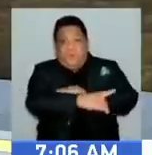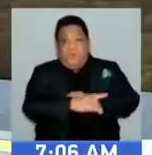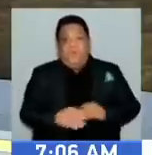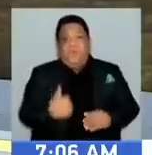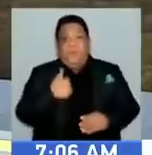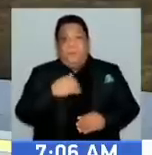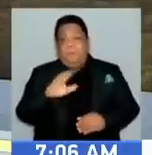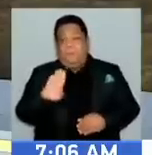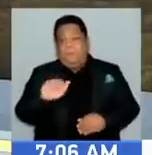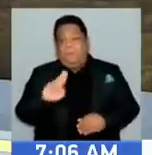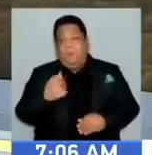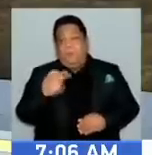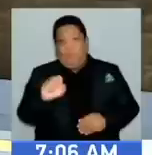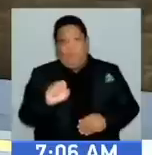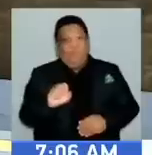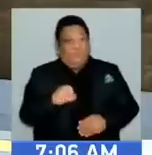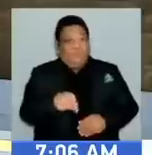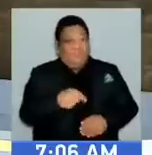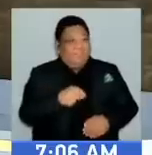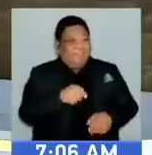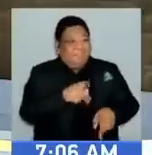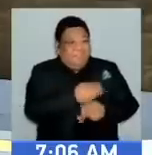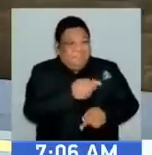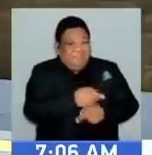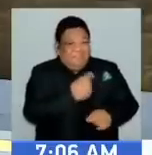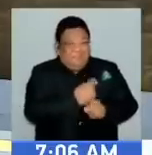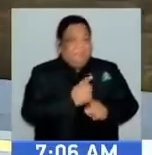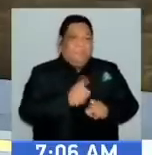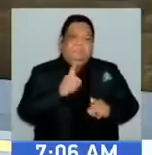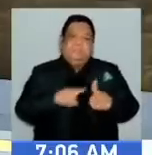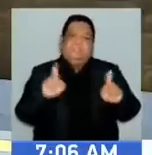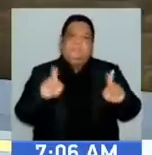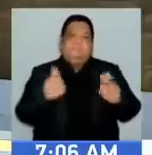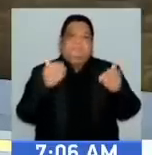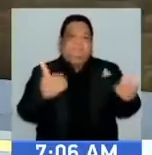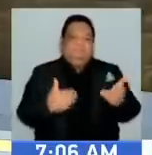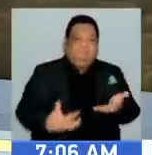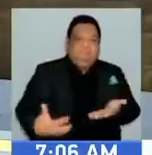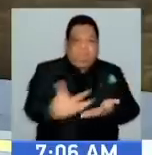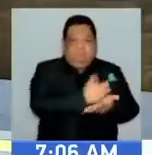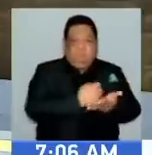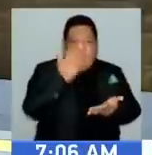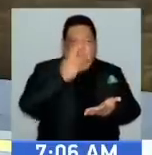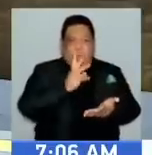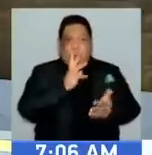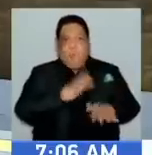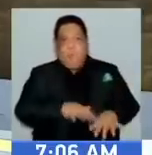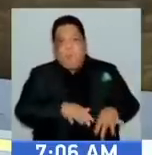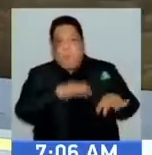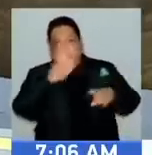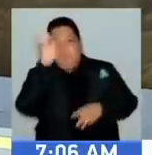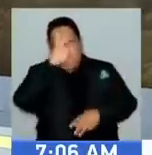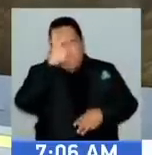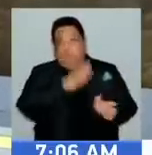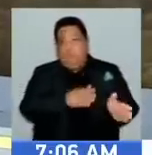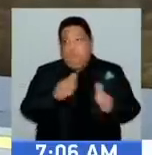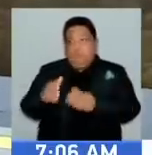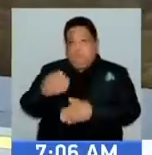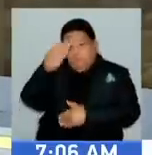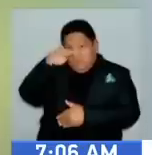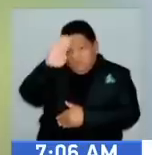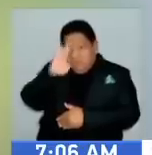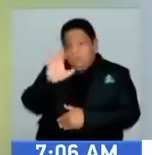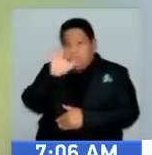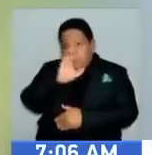harvest bago pa umapaw ang palaisdaan sa Cavite at Cebu naman Ilang puno ang natumba narito ang unang